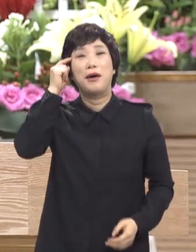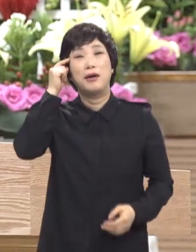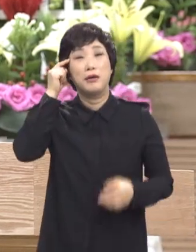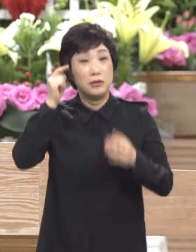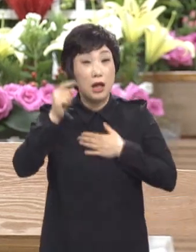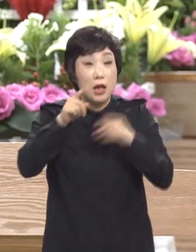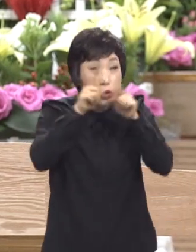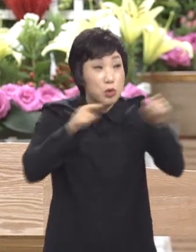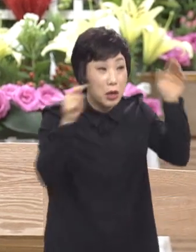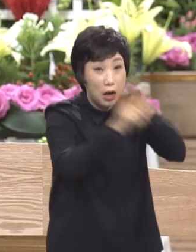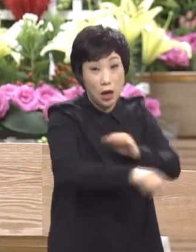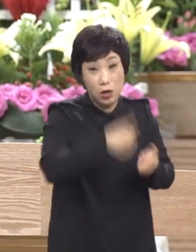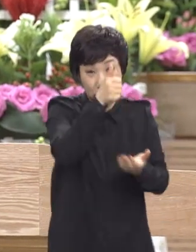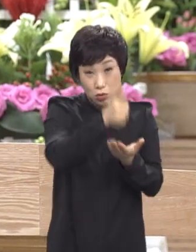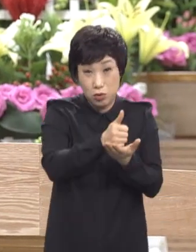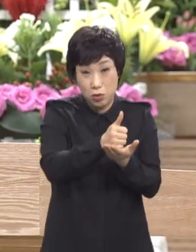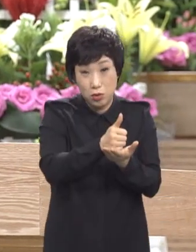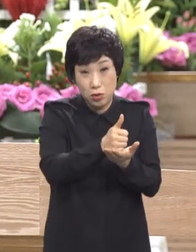지옥 갈 죄.